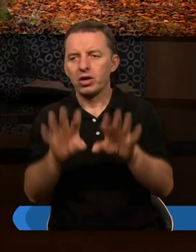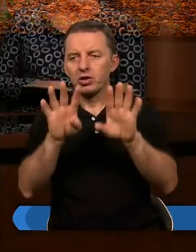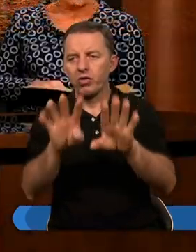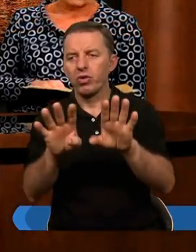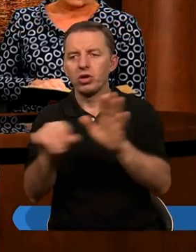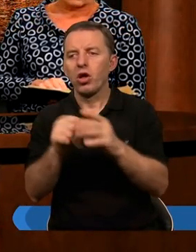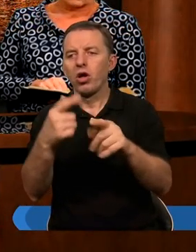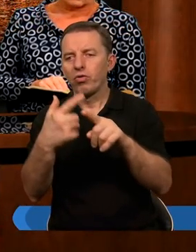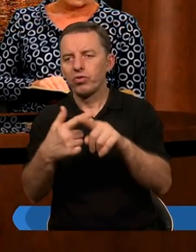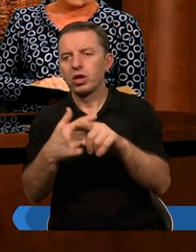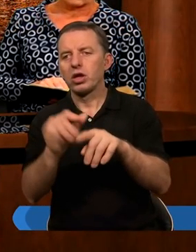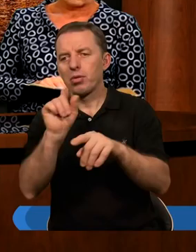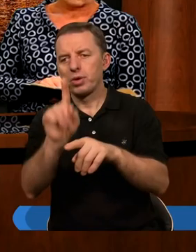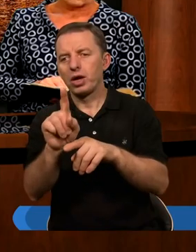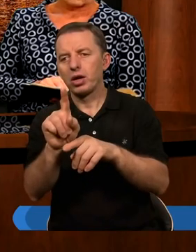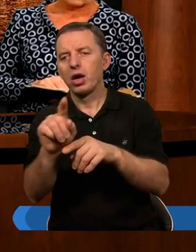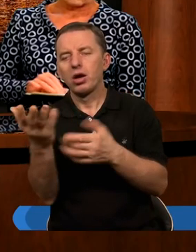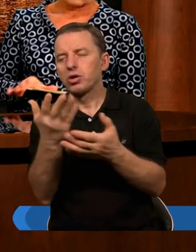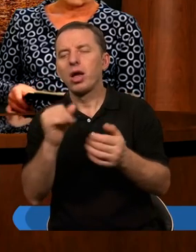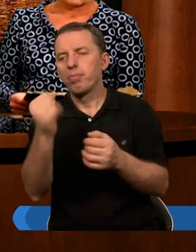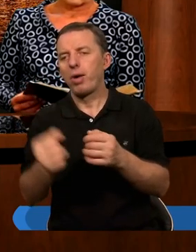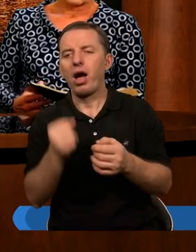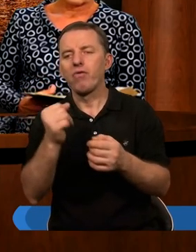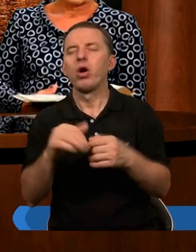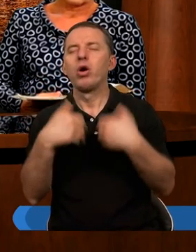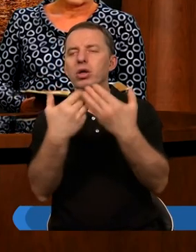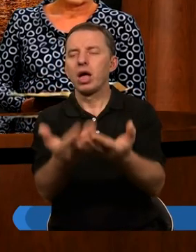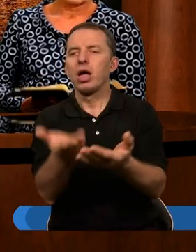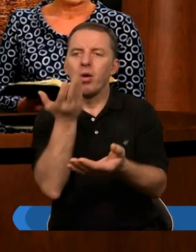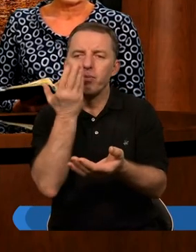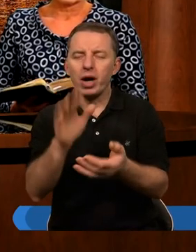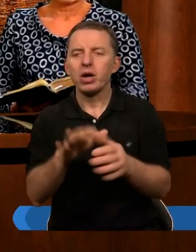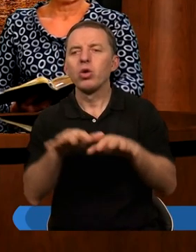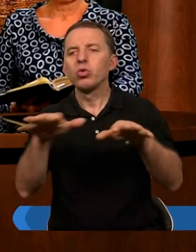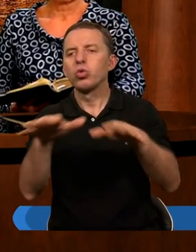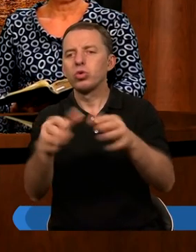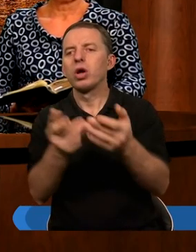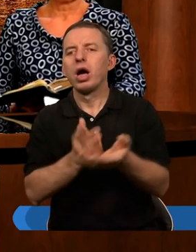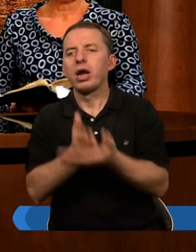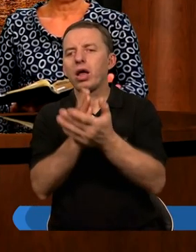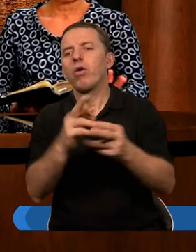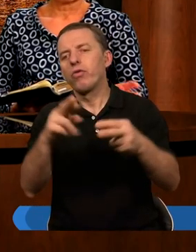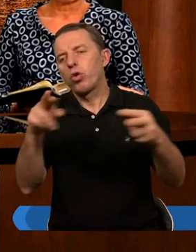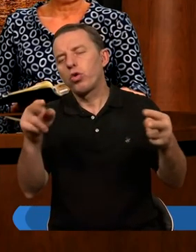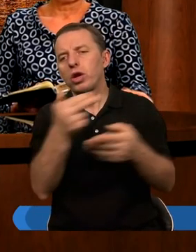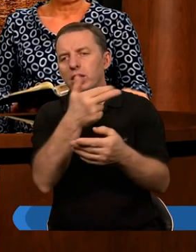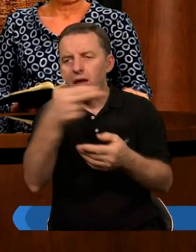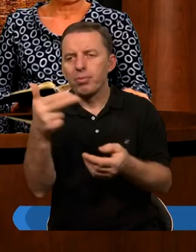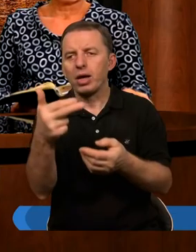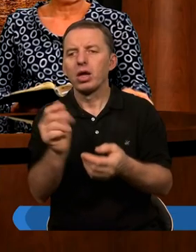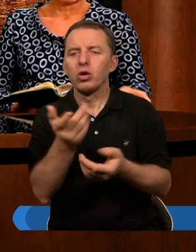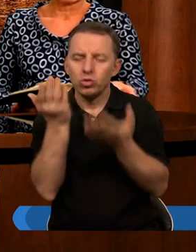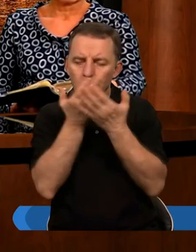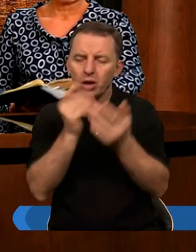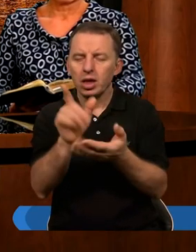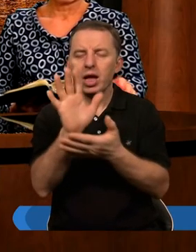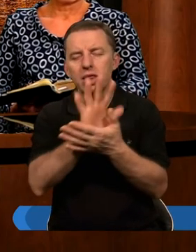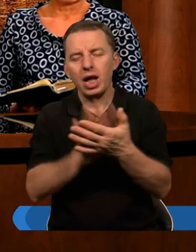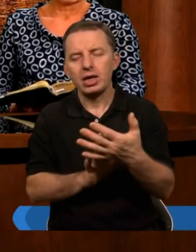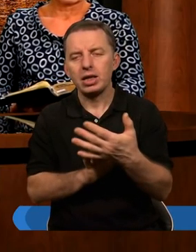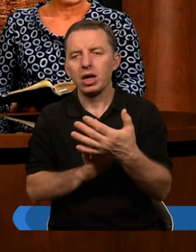od dziewiątego do dwudziestego pierwszego, gdzie Paweł daje bardzo dużo rad w różnych tematach. Ja jak czytałam te